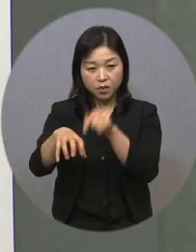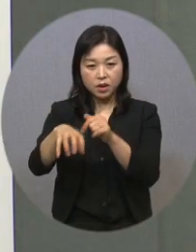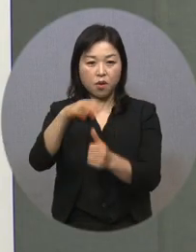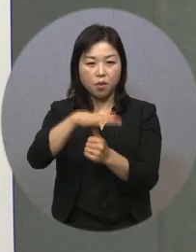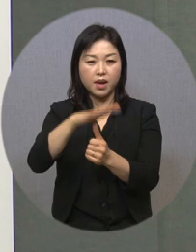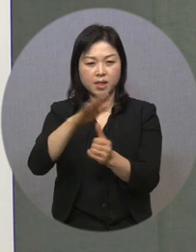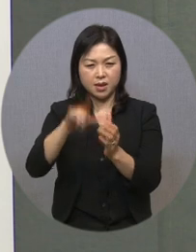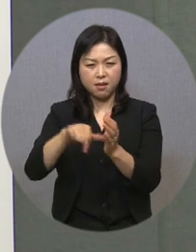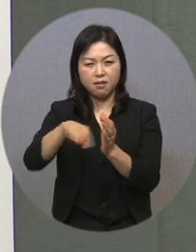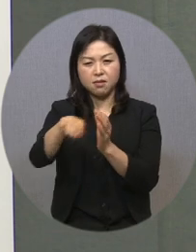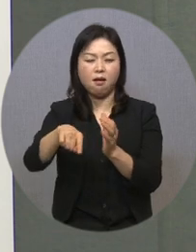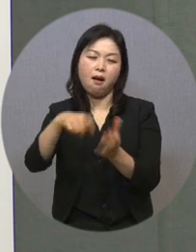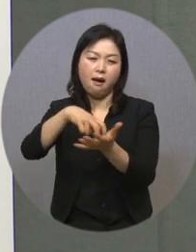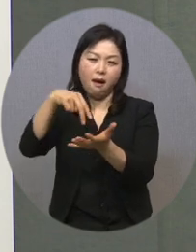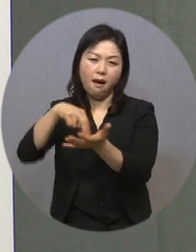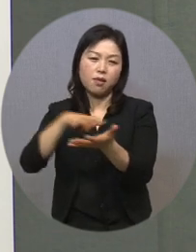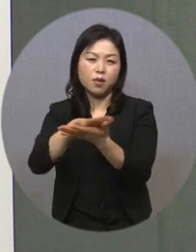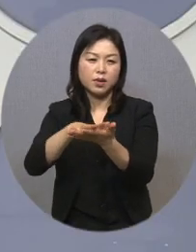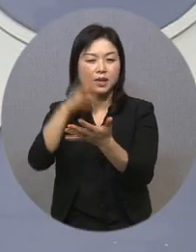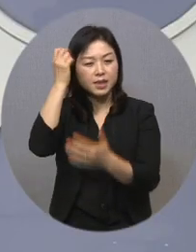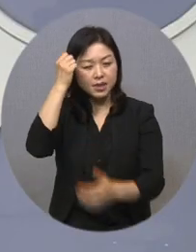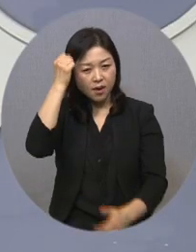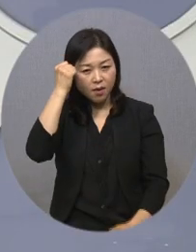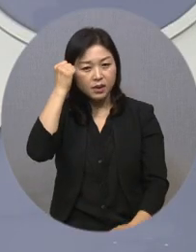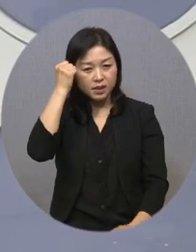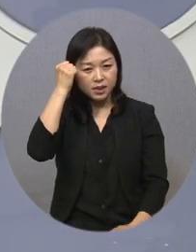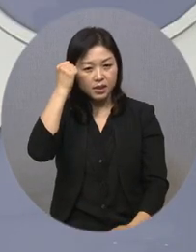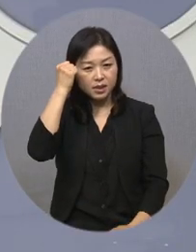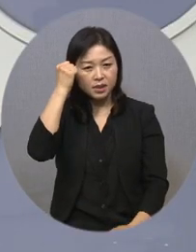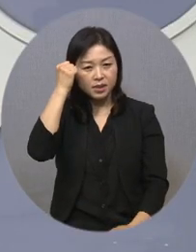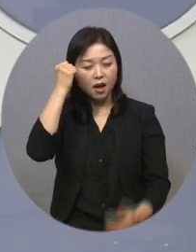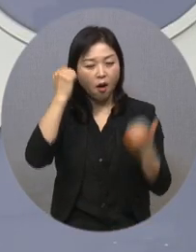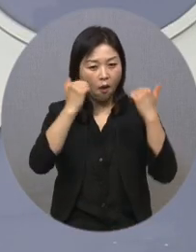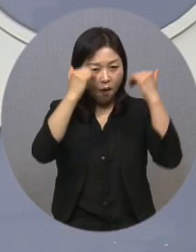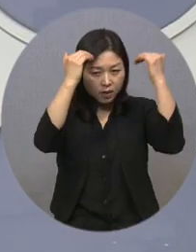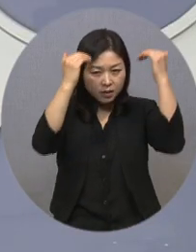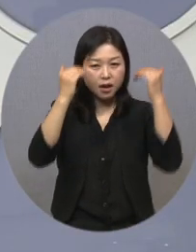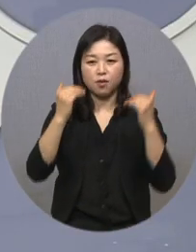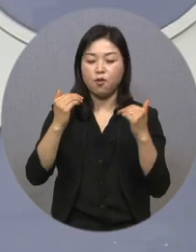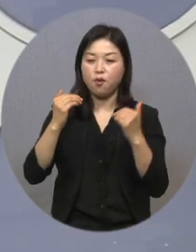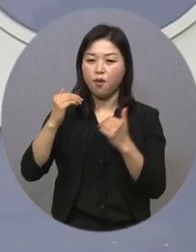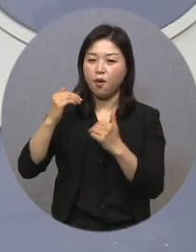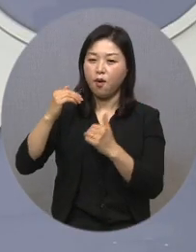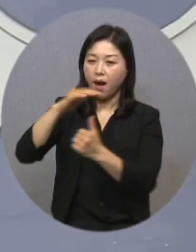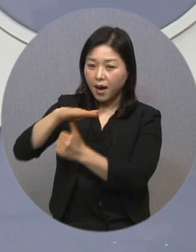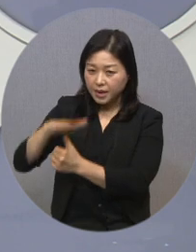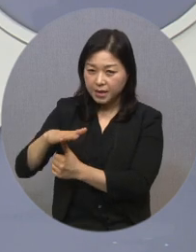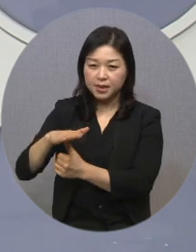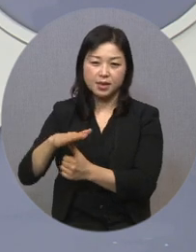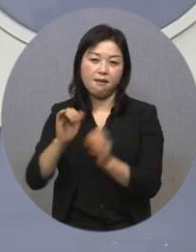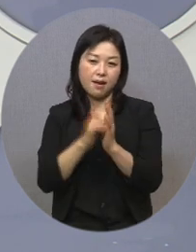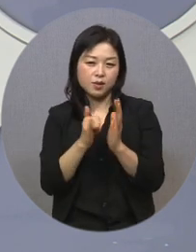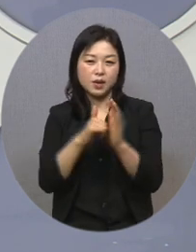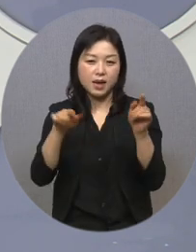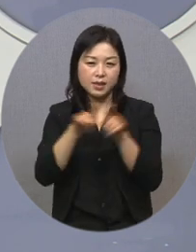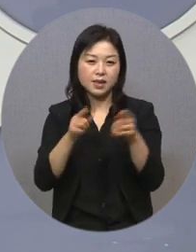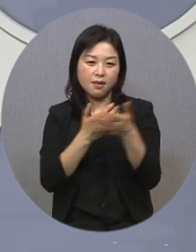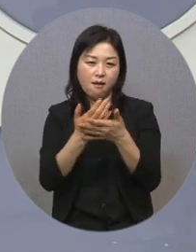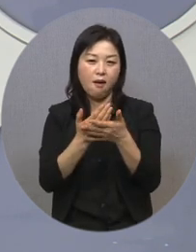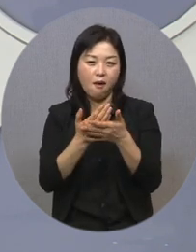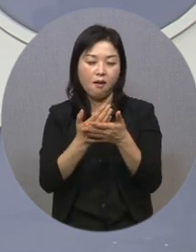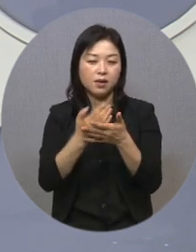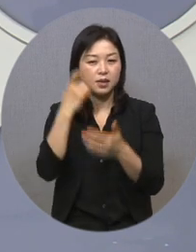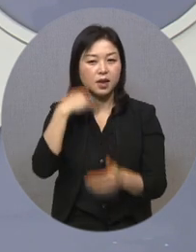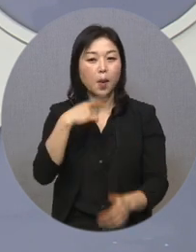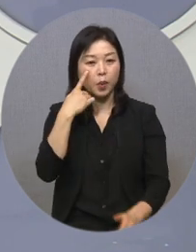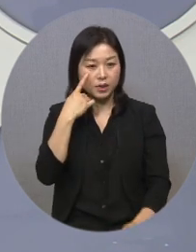때 뛰어놀았던 기억을 좀 함께 어른들과 아이들과 가족이 같이 느끼자라고 해서 우리